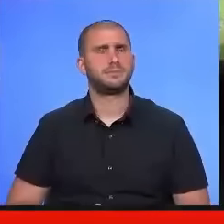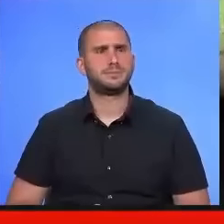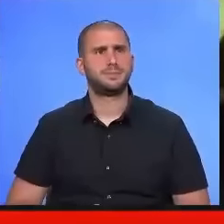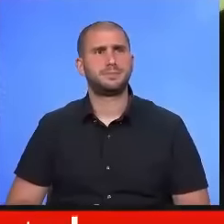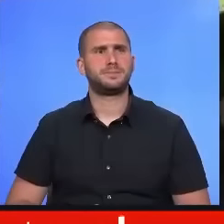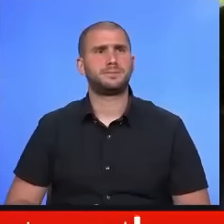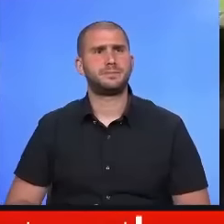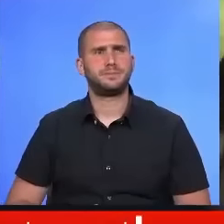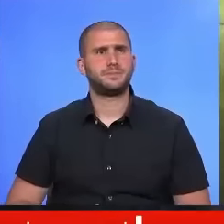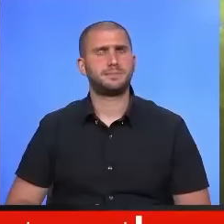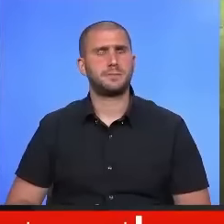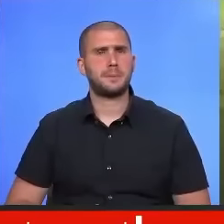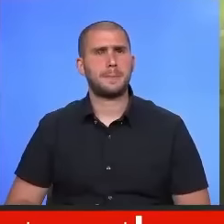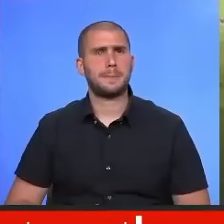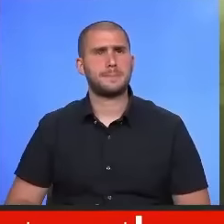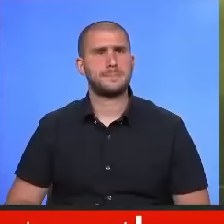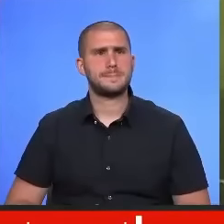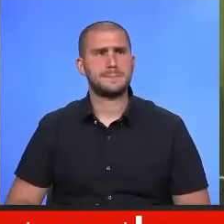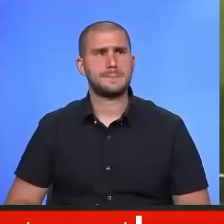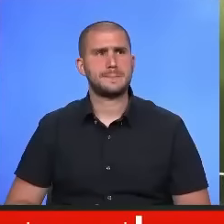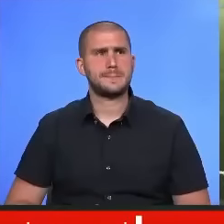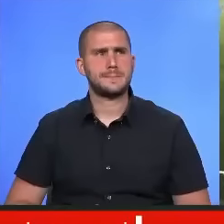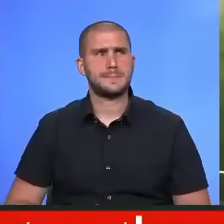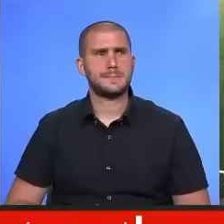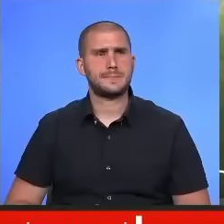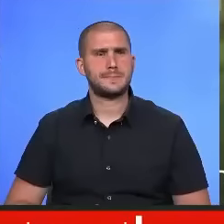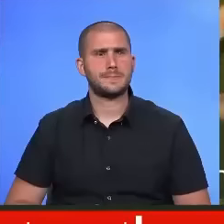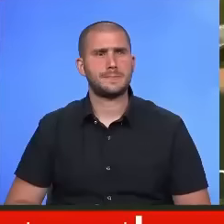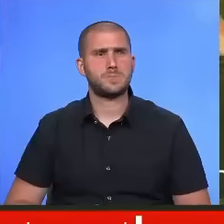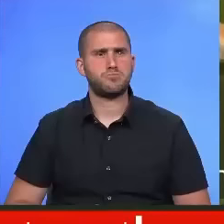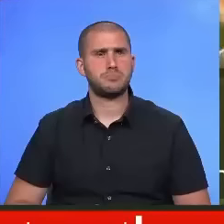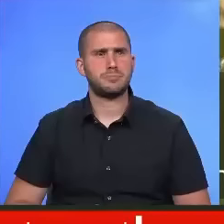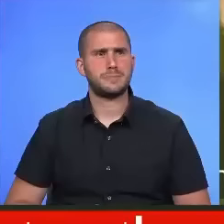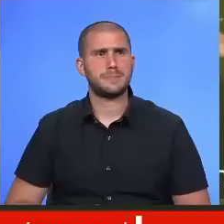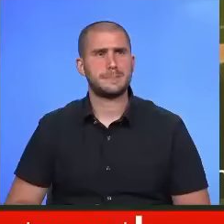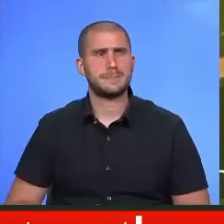רגי מה יפי וא va va va va va